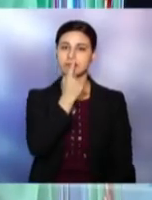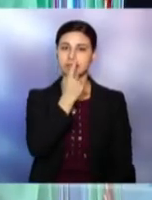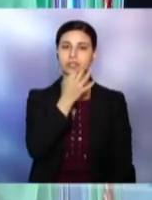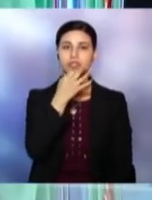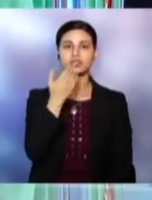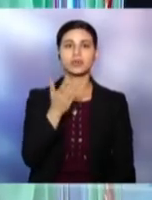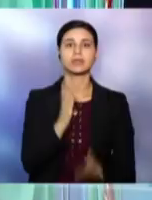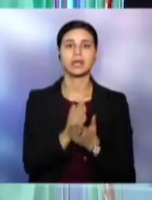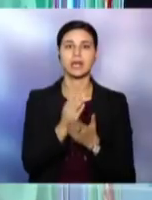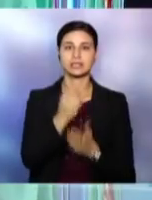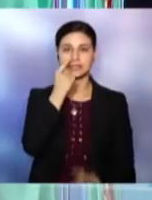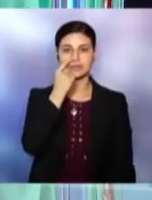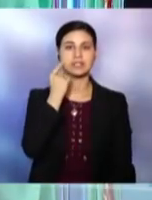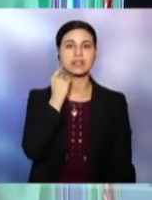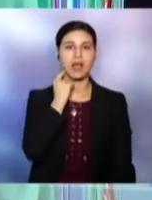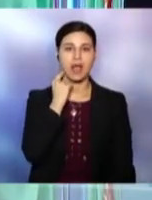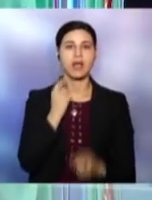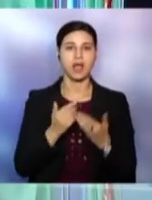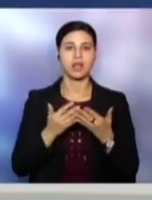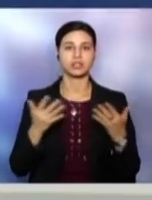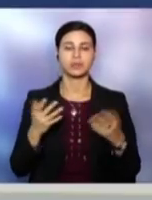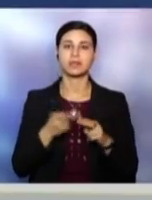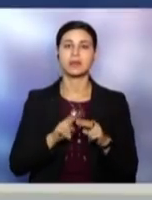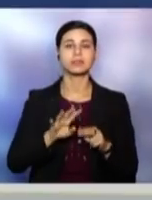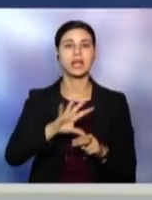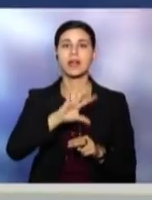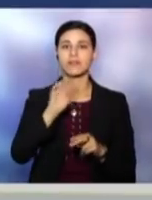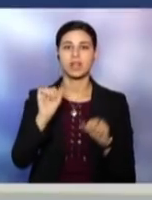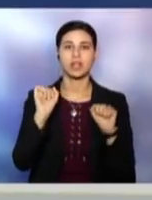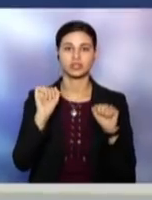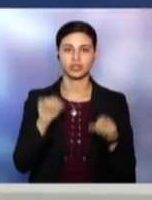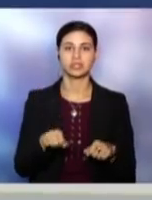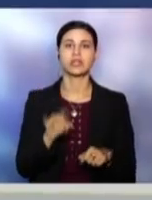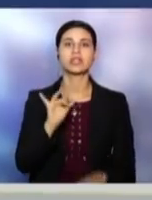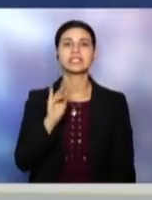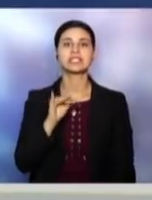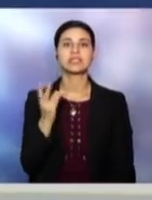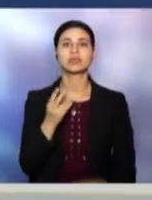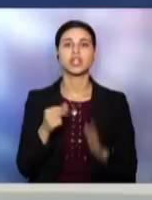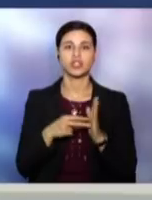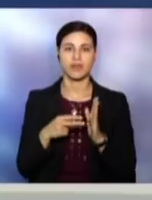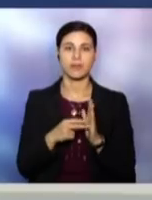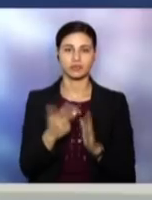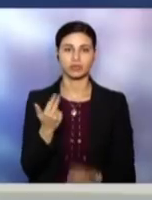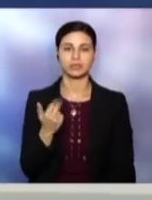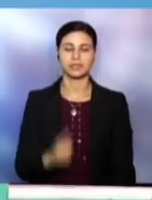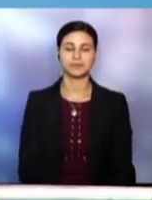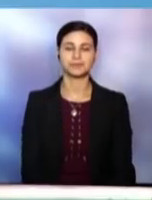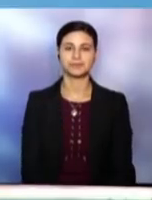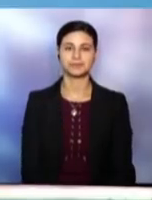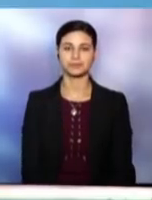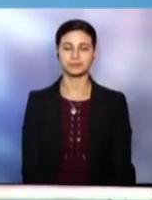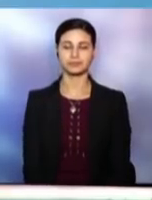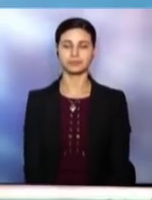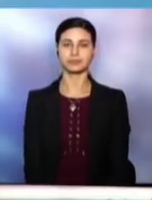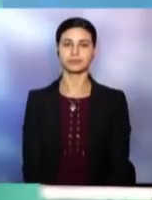მიყვება ამას ცხვირხახა და ასე შემდეგ. და ყველა შესაძლო რისკი შევაფასოთ, დიახ. კი ბატონო. რა